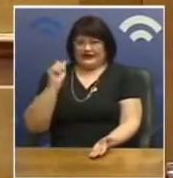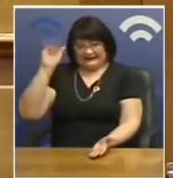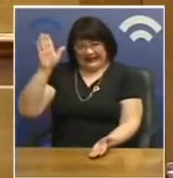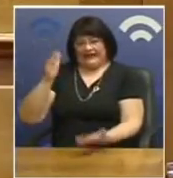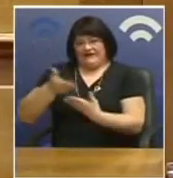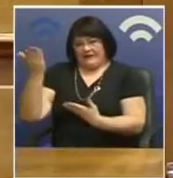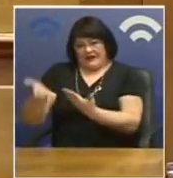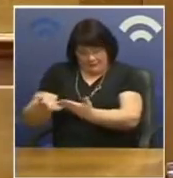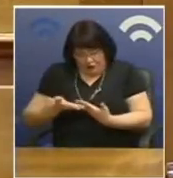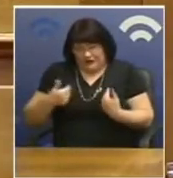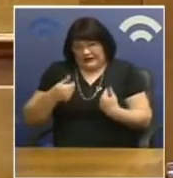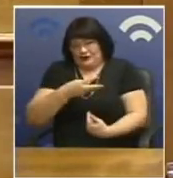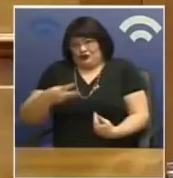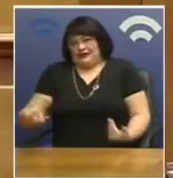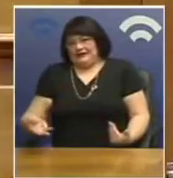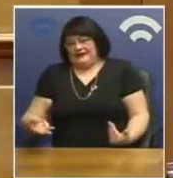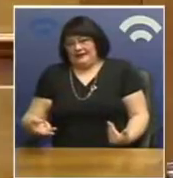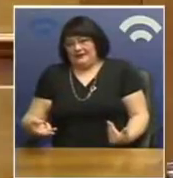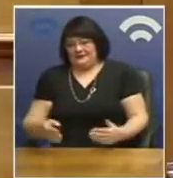Λοιπόν, η μεταβατικότητα για